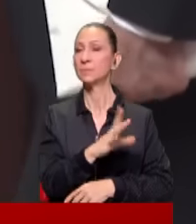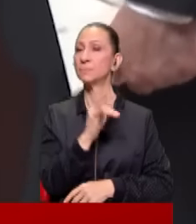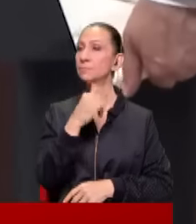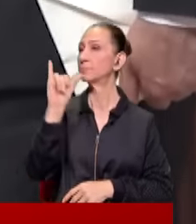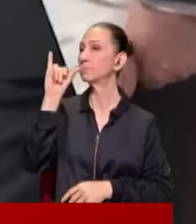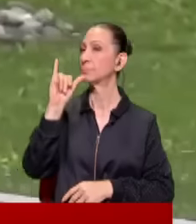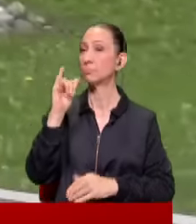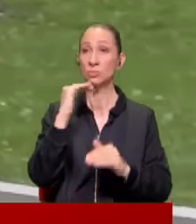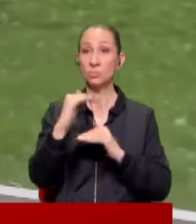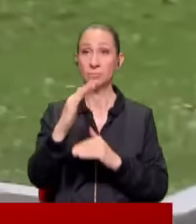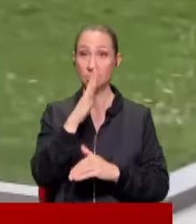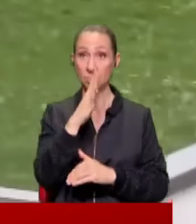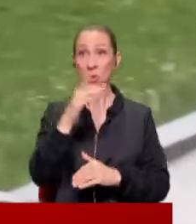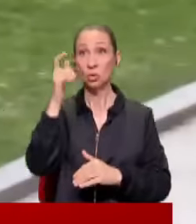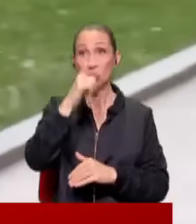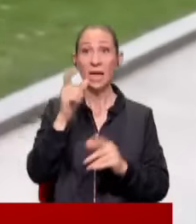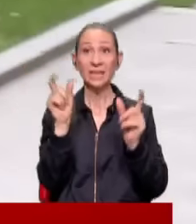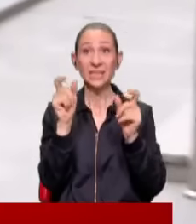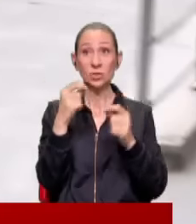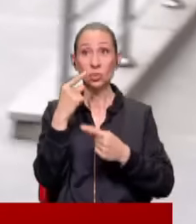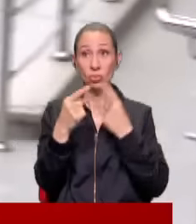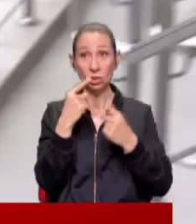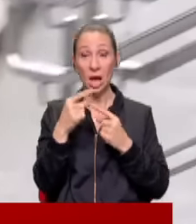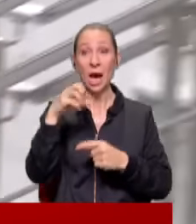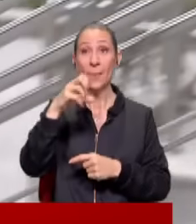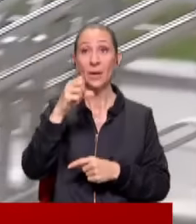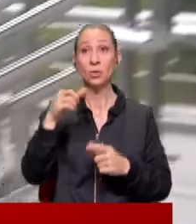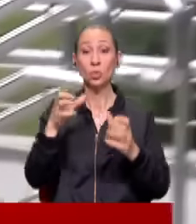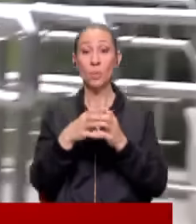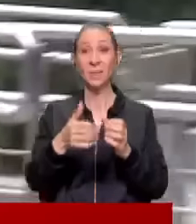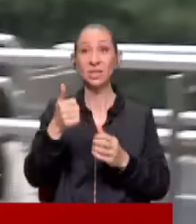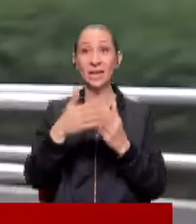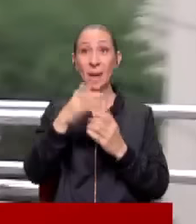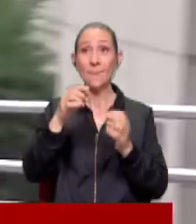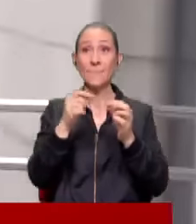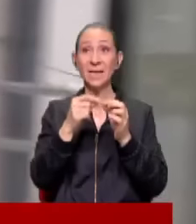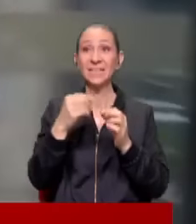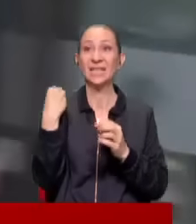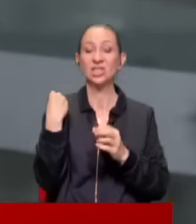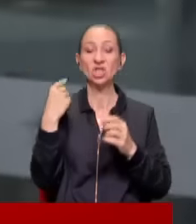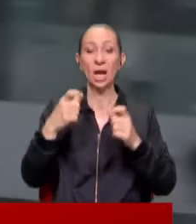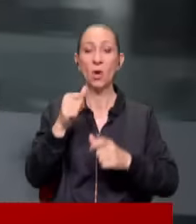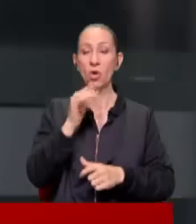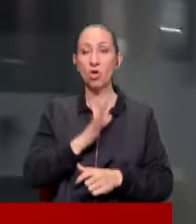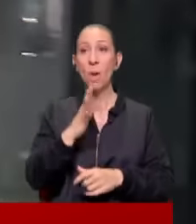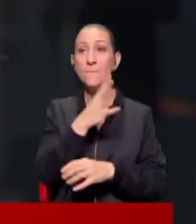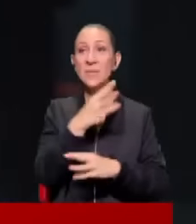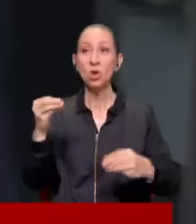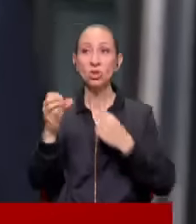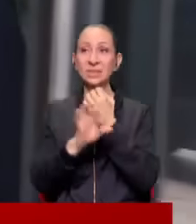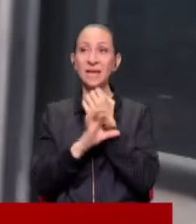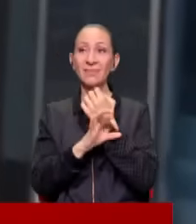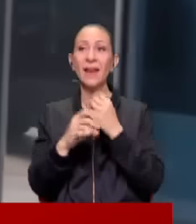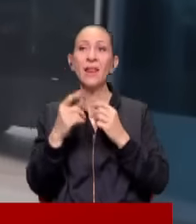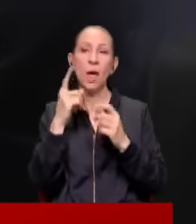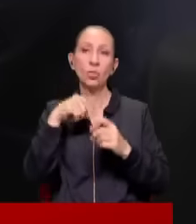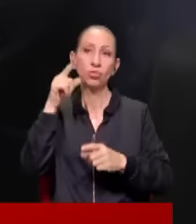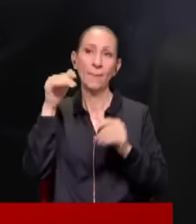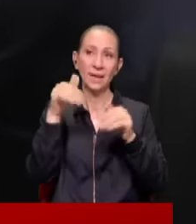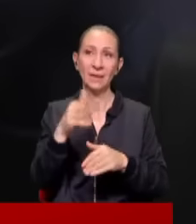kamuoyuna yansımıştı. Türkiye ıslak havuzu konuşurken AK Parti Grup Başkan Vekili Bahadır Yenişehirlioğlu milyonluk saatleriyle gündeme